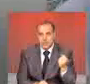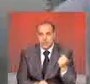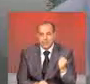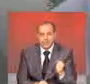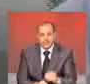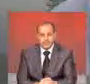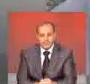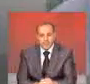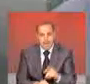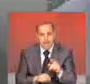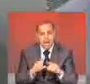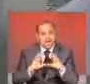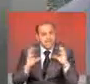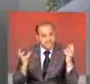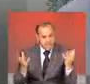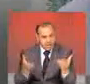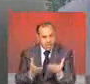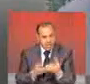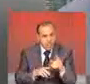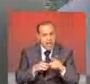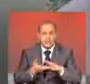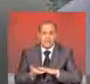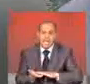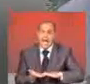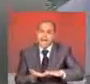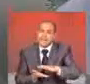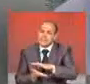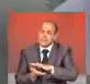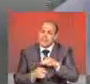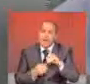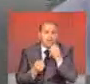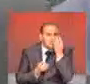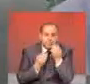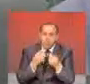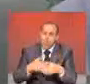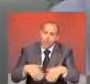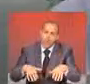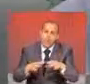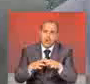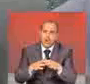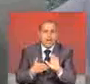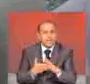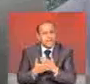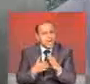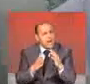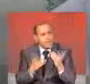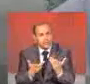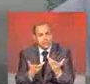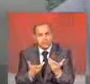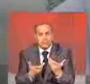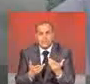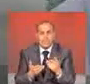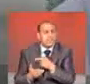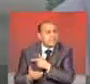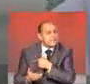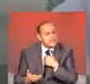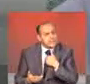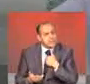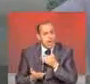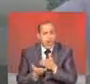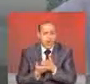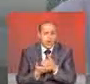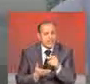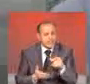منها بعض الفضاءات وبعض الساحات أو بعض الحدائق وتهيئها وتطلق عليها اسم حقوق